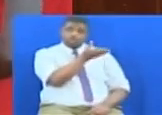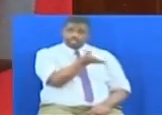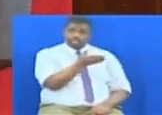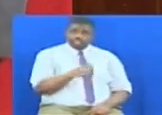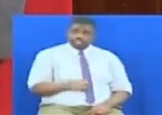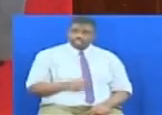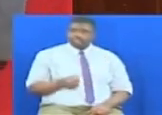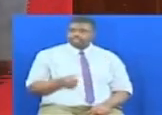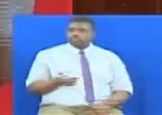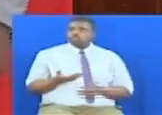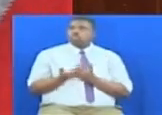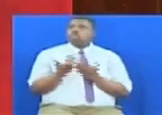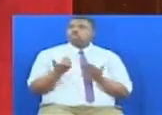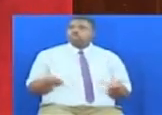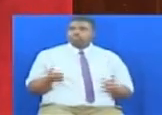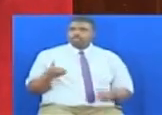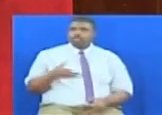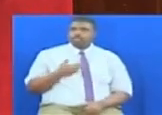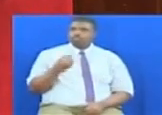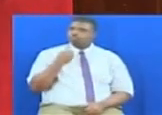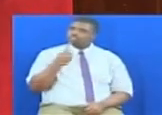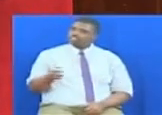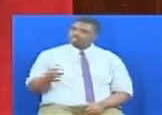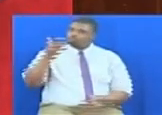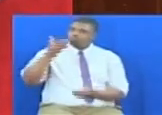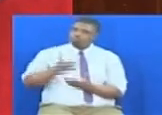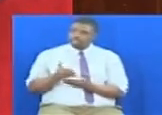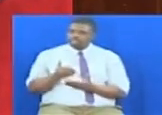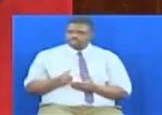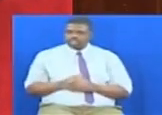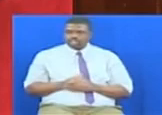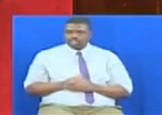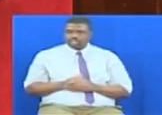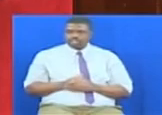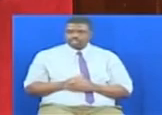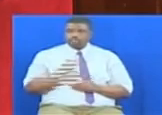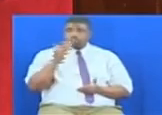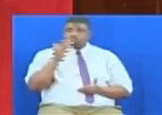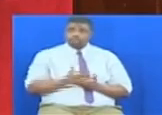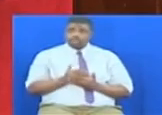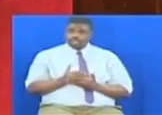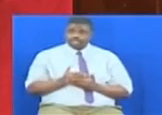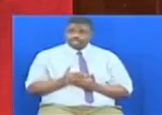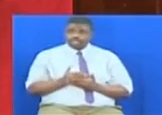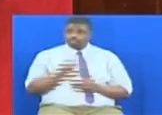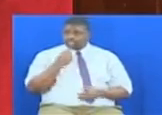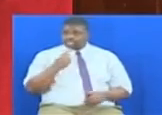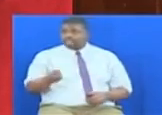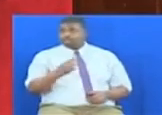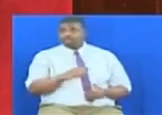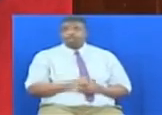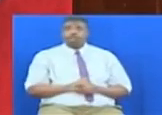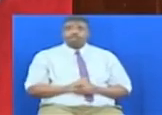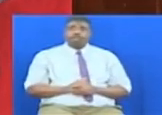tunataka kusema ukweli, na ukweli utatoka huru kama taifa, tutasema ukweli Mheshimiwa Spika.